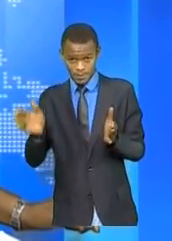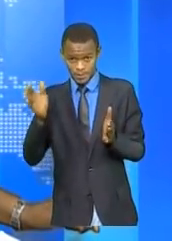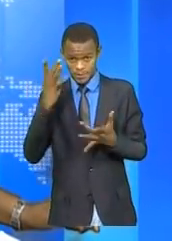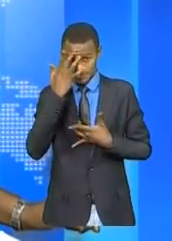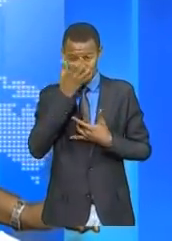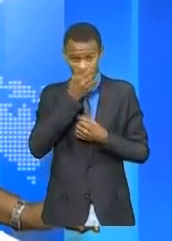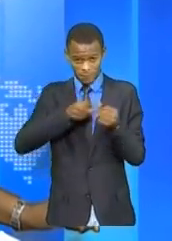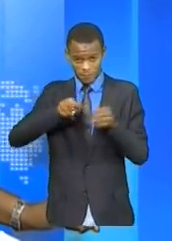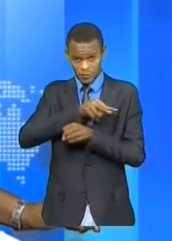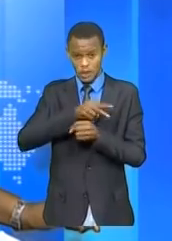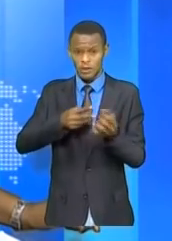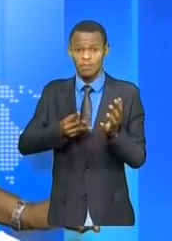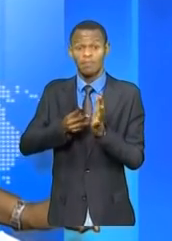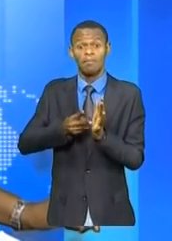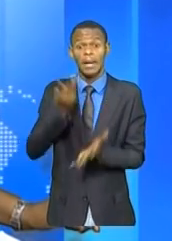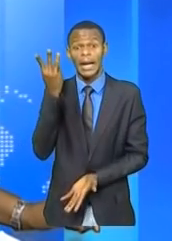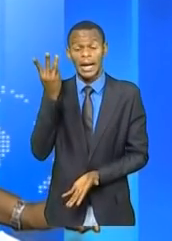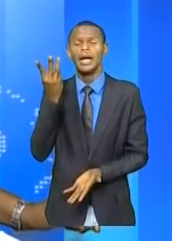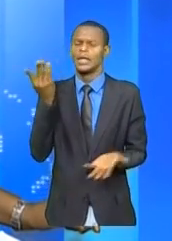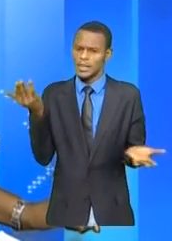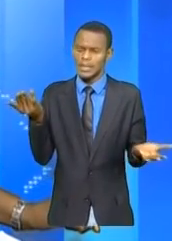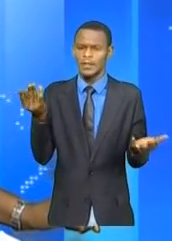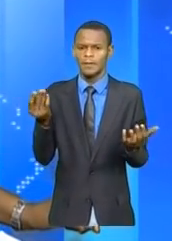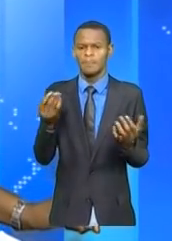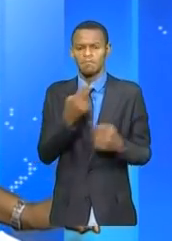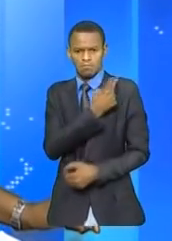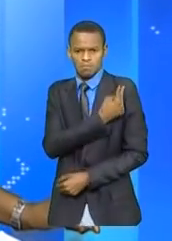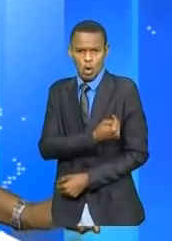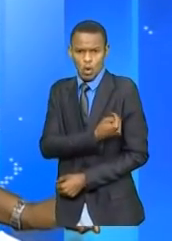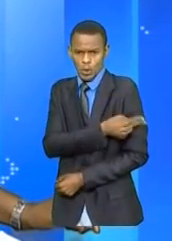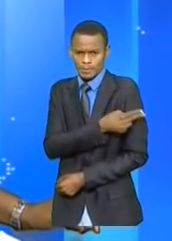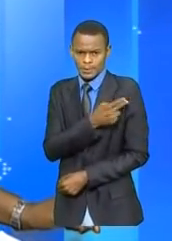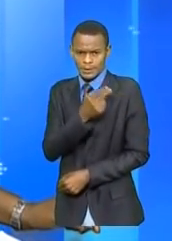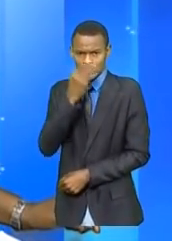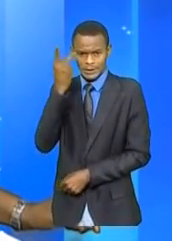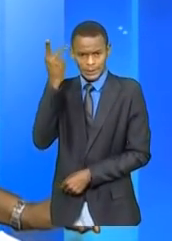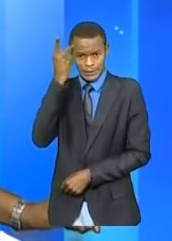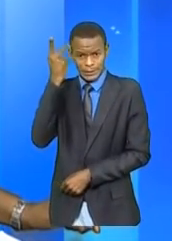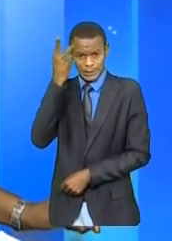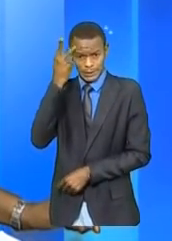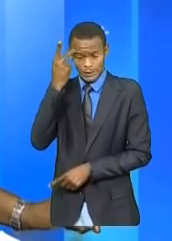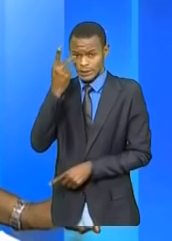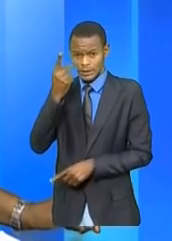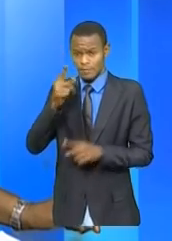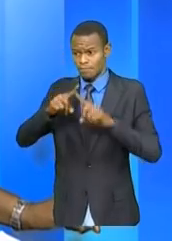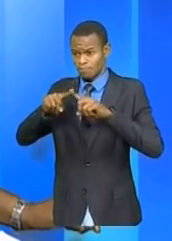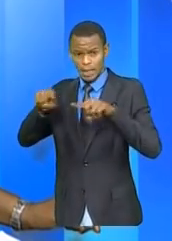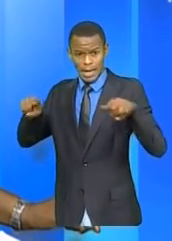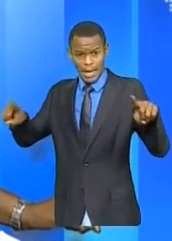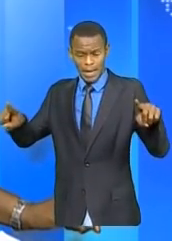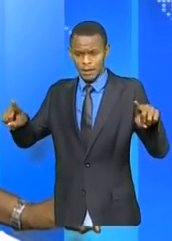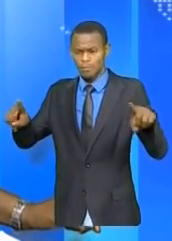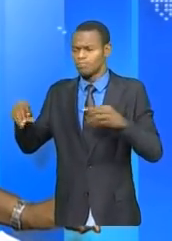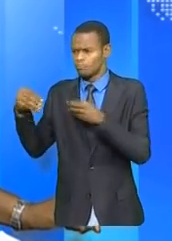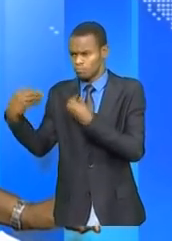COVID-19, vous devez savoir que les cliniques universitaires de Kinshasa disposent de matériels médicaux appropriés pour la prise en charge des